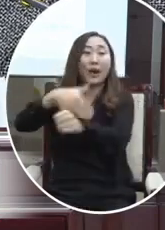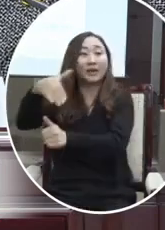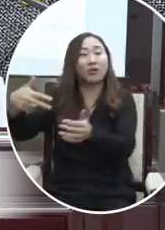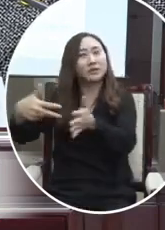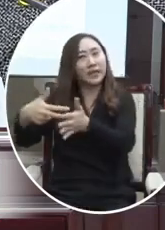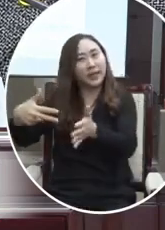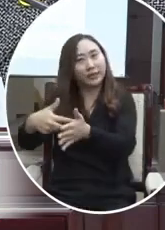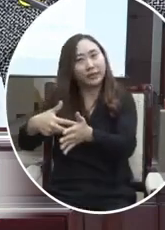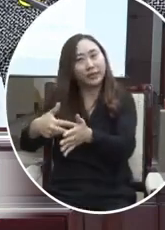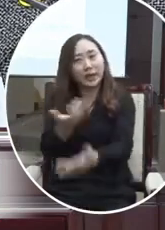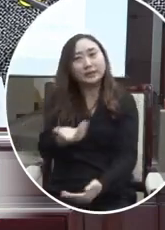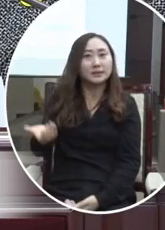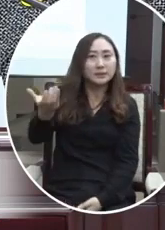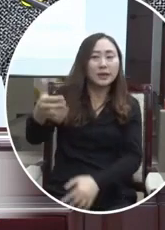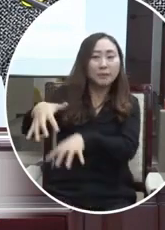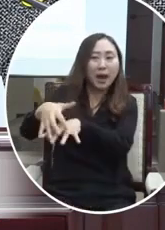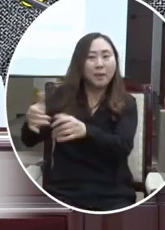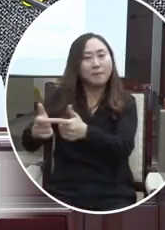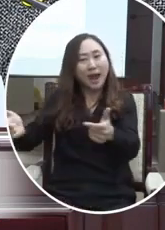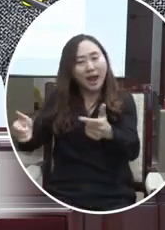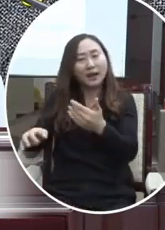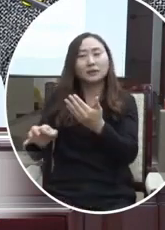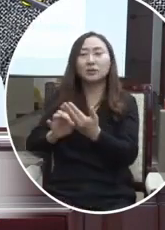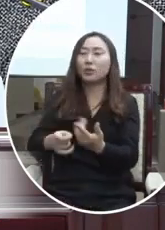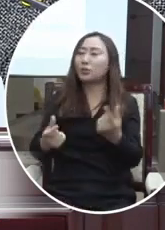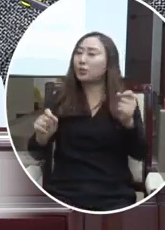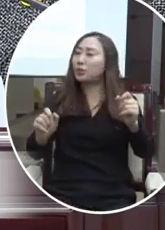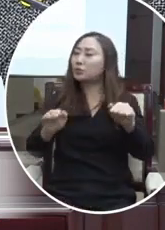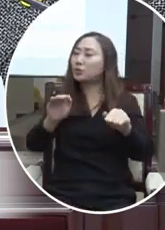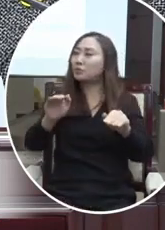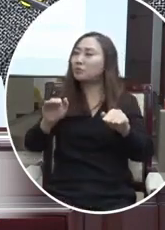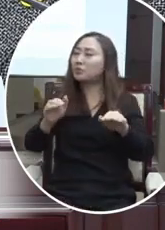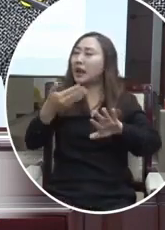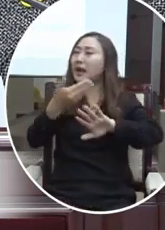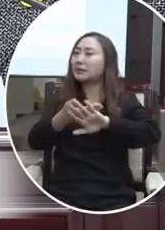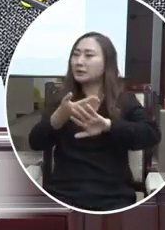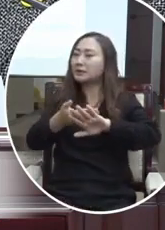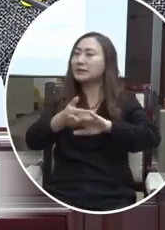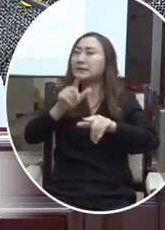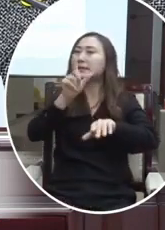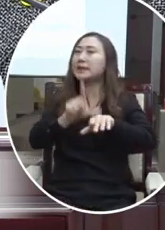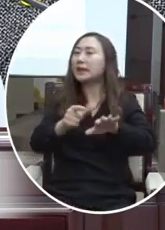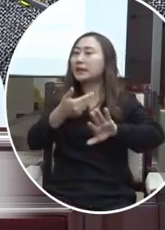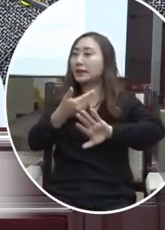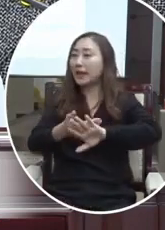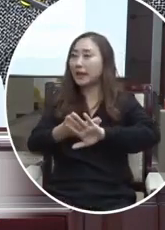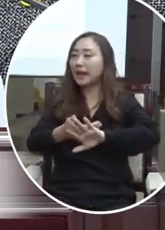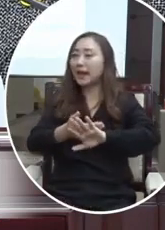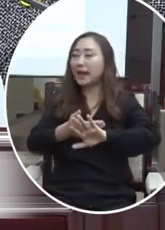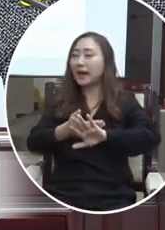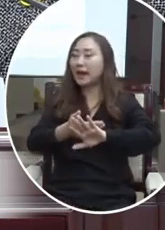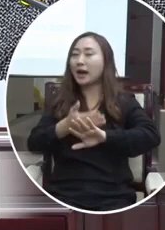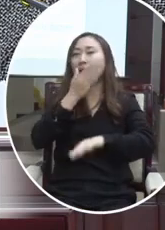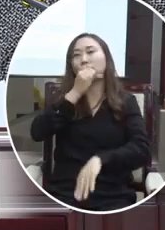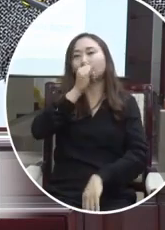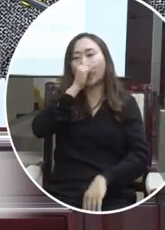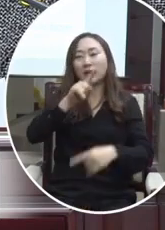환경재단의 확대는 조금 시간차를 준다거나 뭔가 좀 서로 좀 잘 맞아